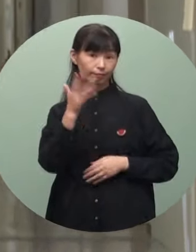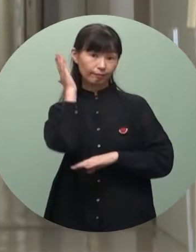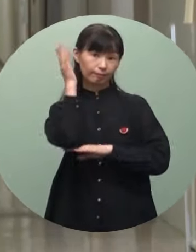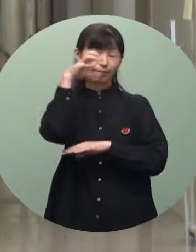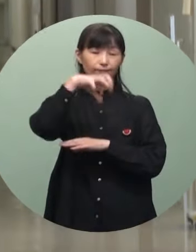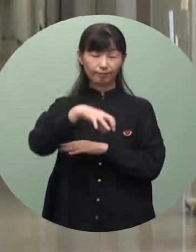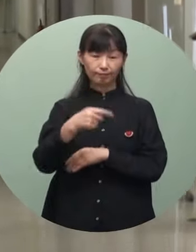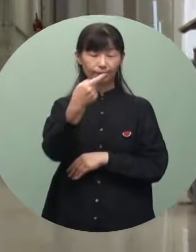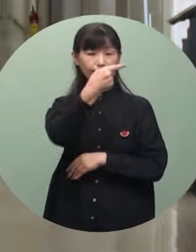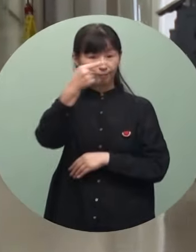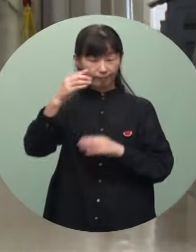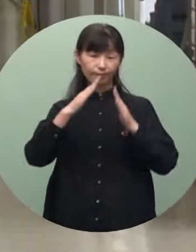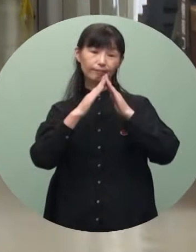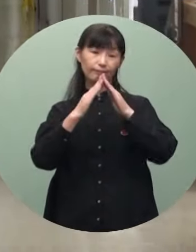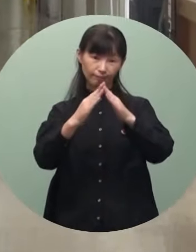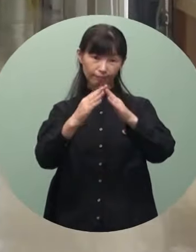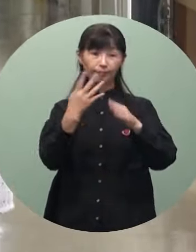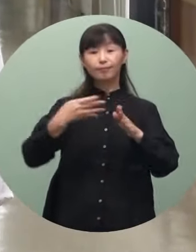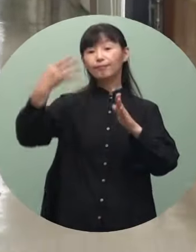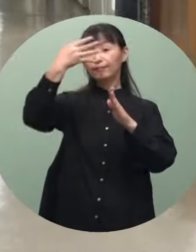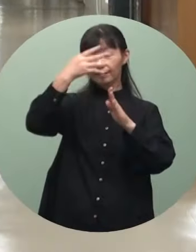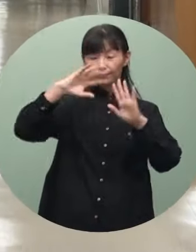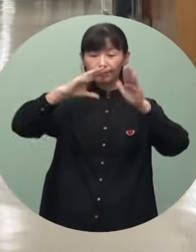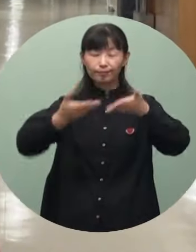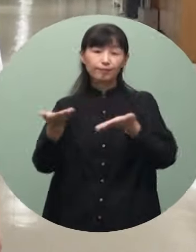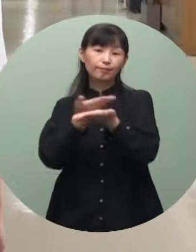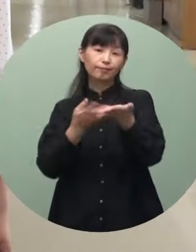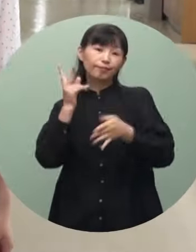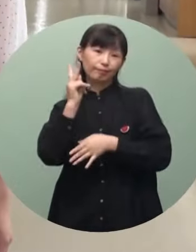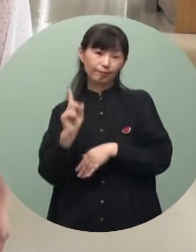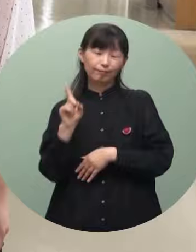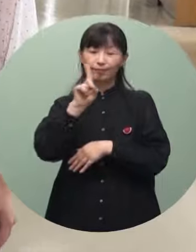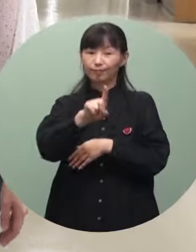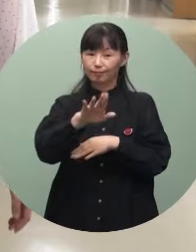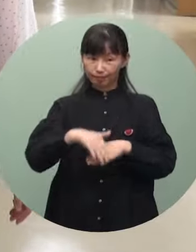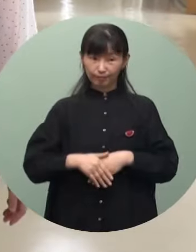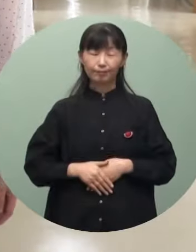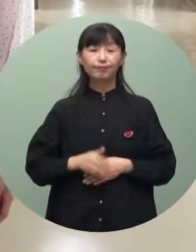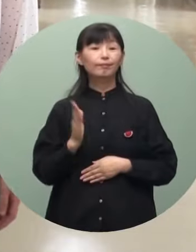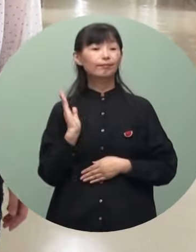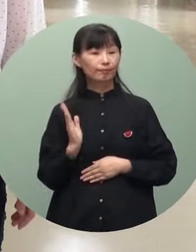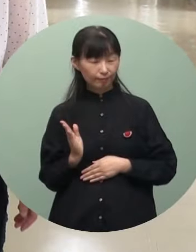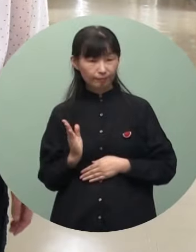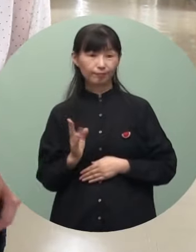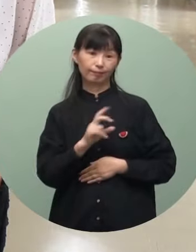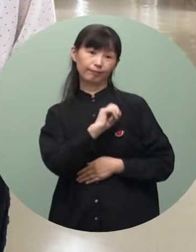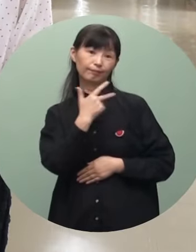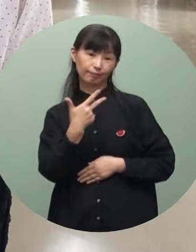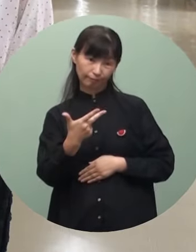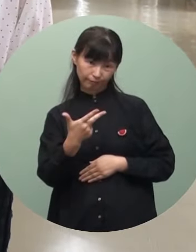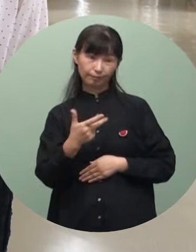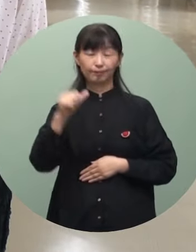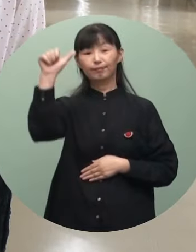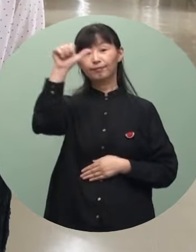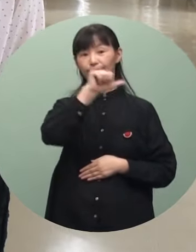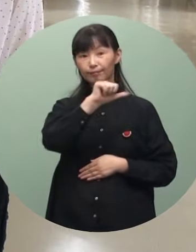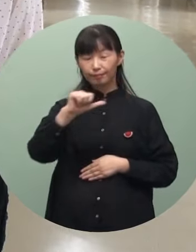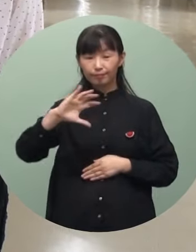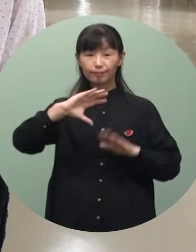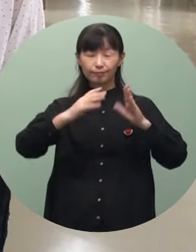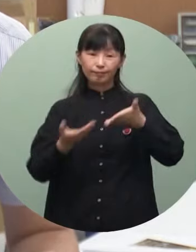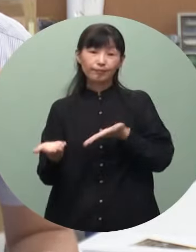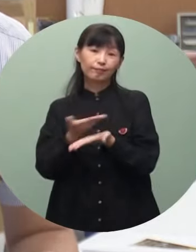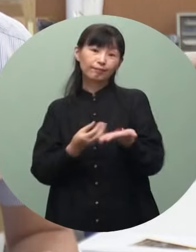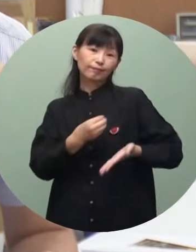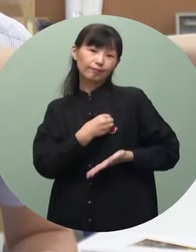金沢市役所第一本庁舎4階にある国際交流課にやってきました。こちらには金沢市の5人の国際交